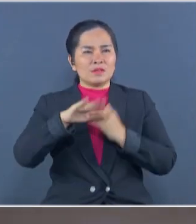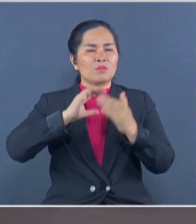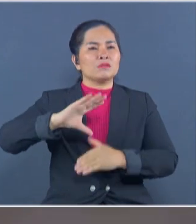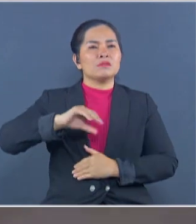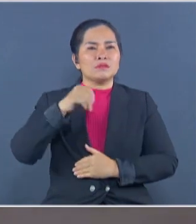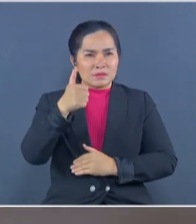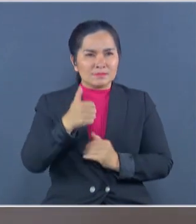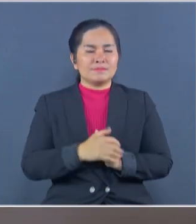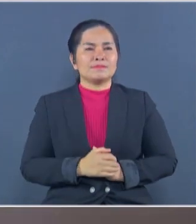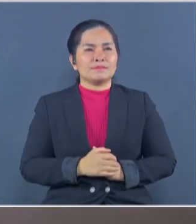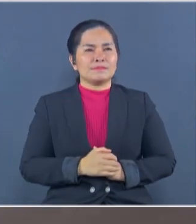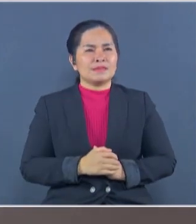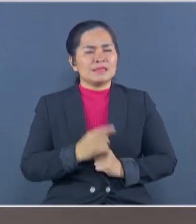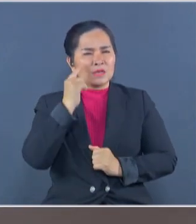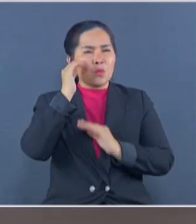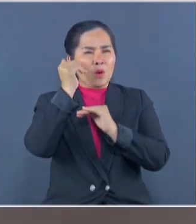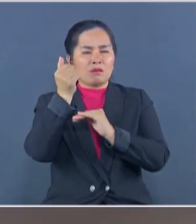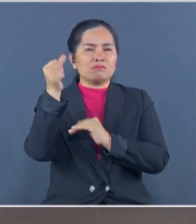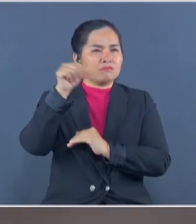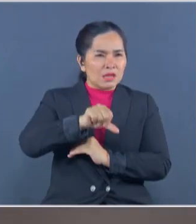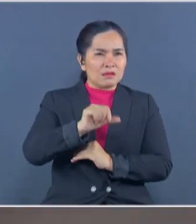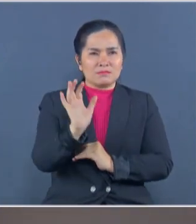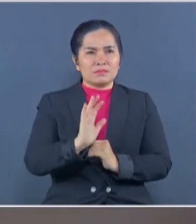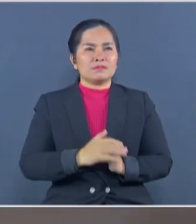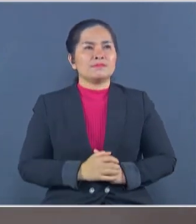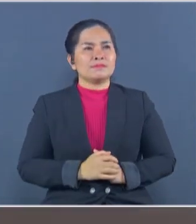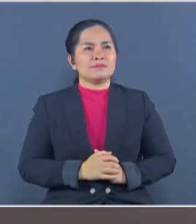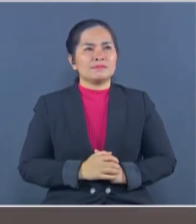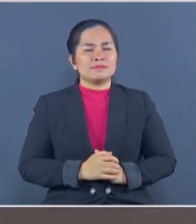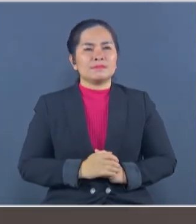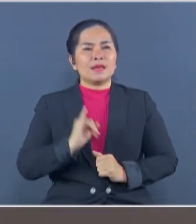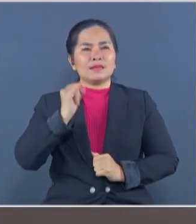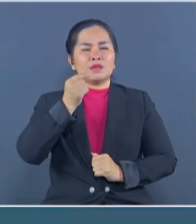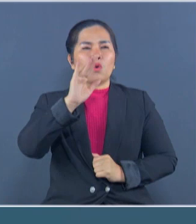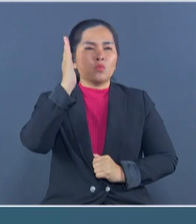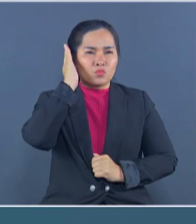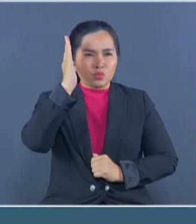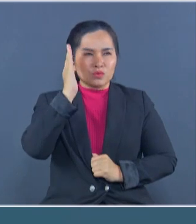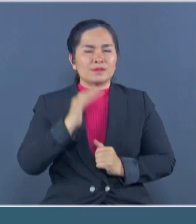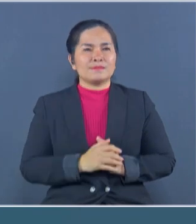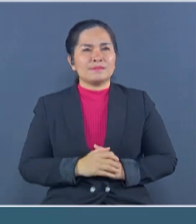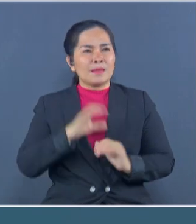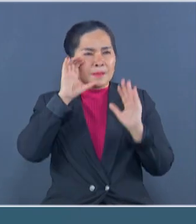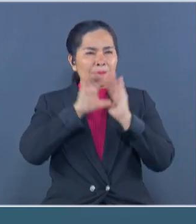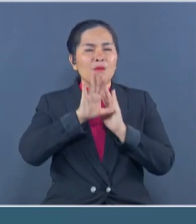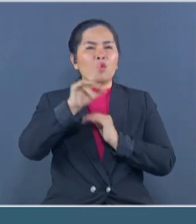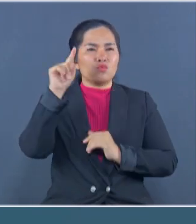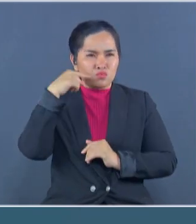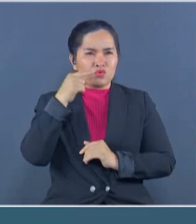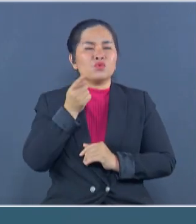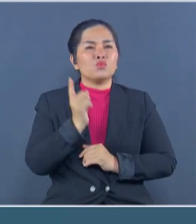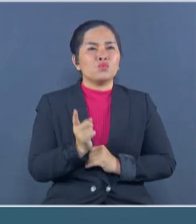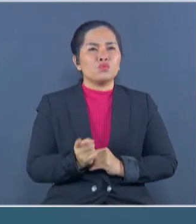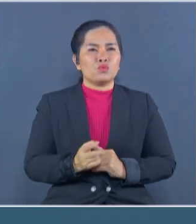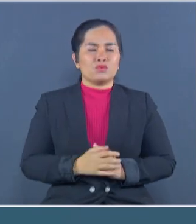ขึ้นกว่าเดิมไม่ใช่คาดหวังว่าสิ่งต่างๆจะแย่ลงขณะที่ IG ของหนุ่มก๊อตจิรายุค่ะยังคงมีภาพคู่กับสาวโบอยู่เหมือน